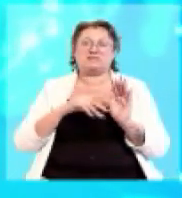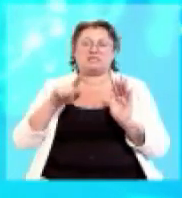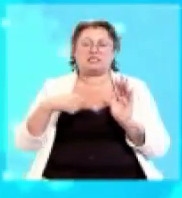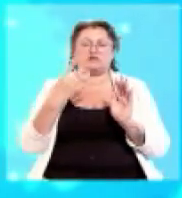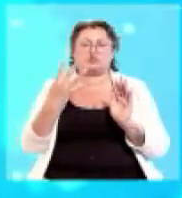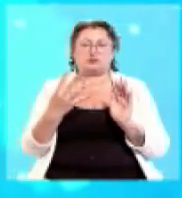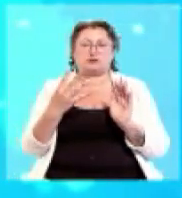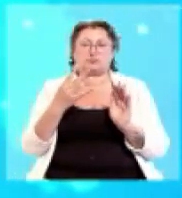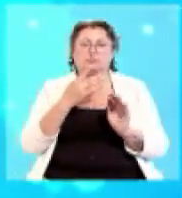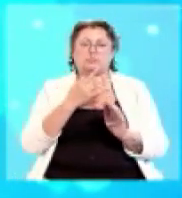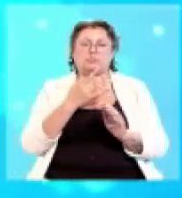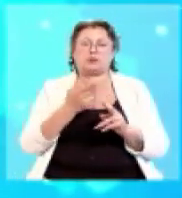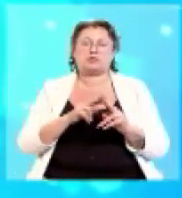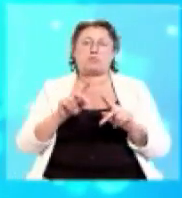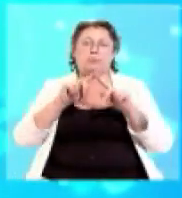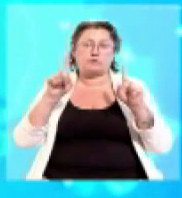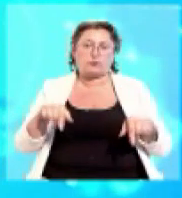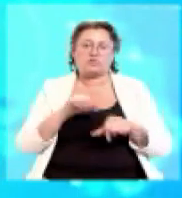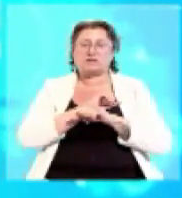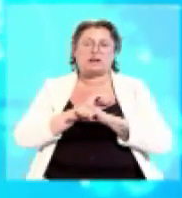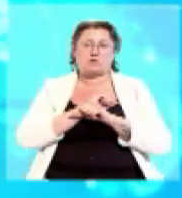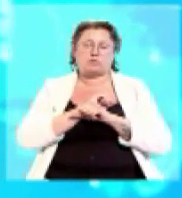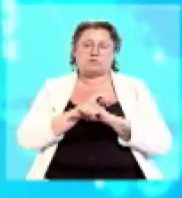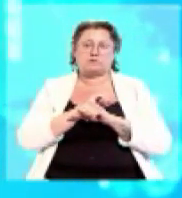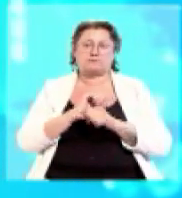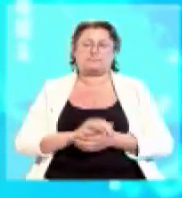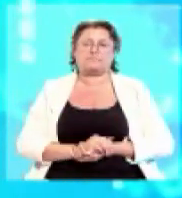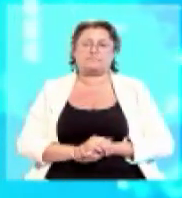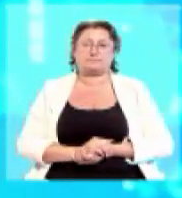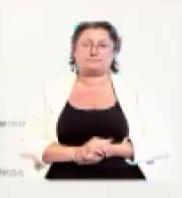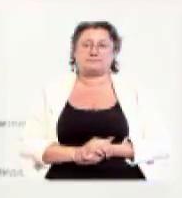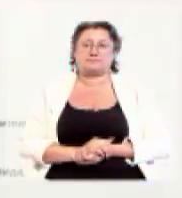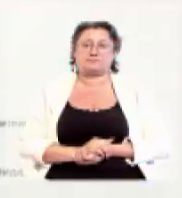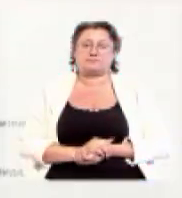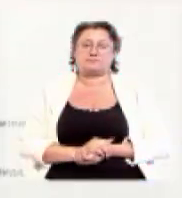29,4 тысяч – это путевки на санаторно-курортное лечение.